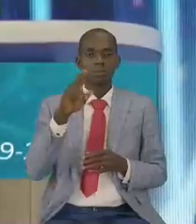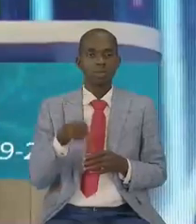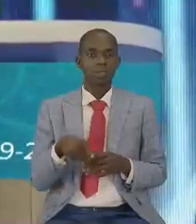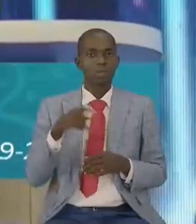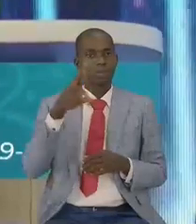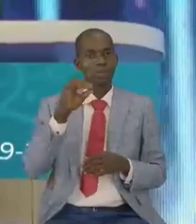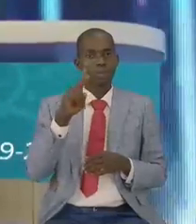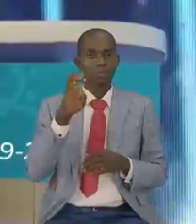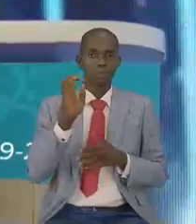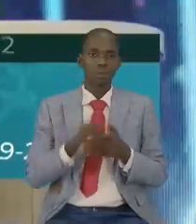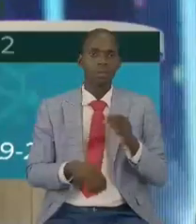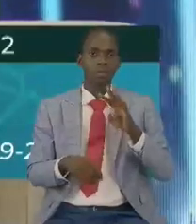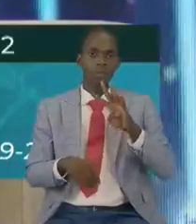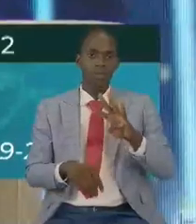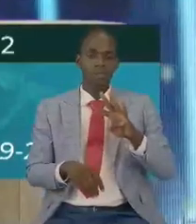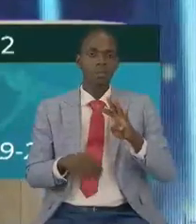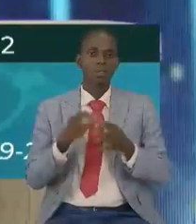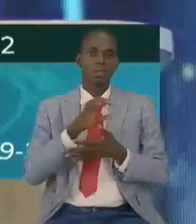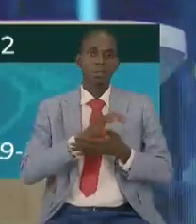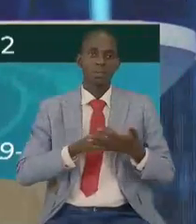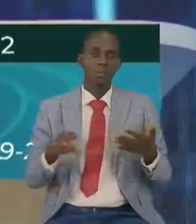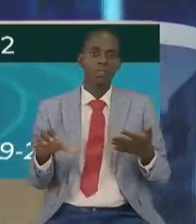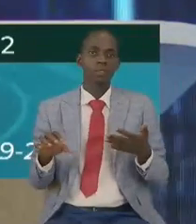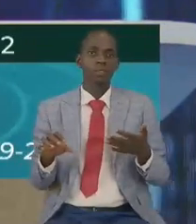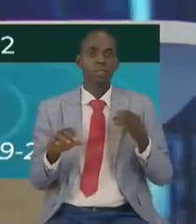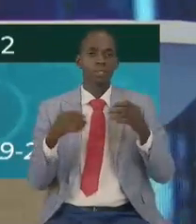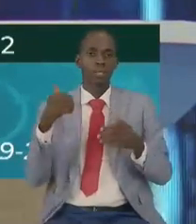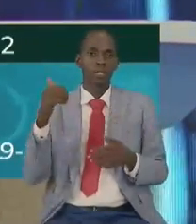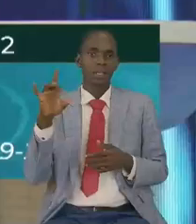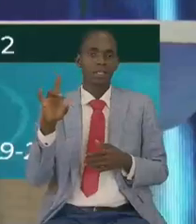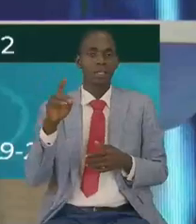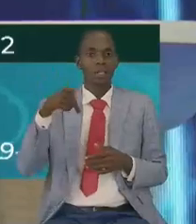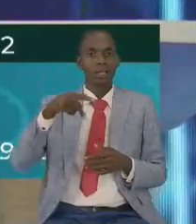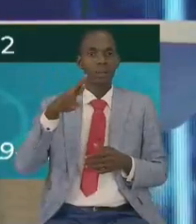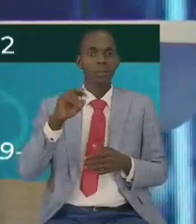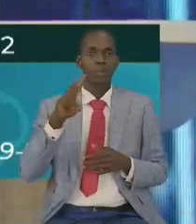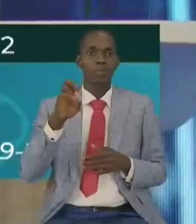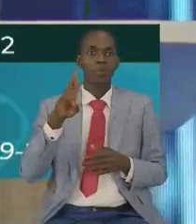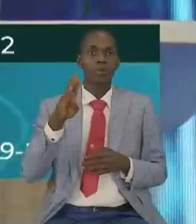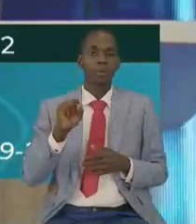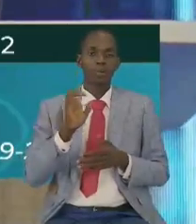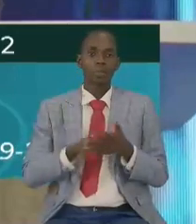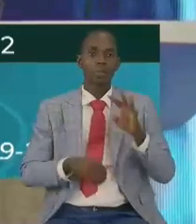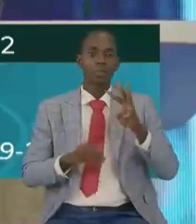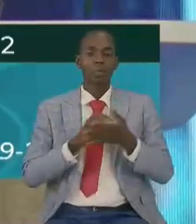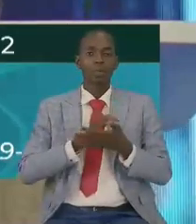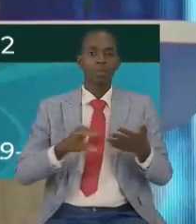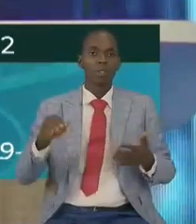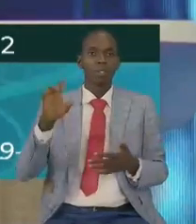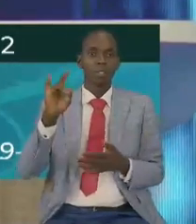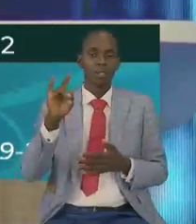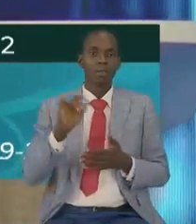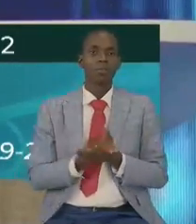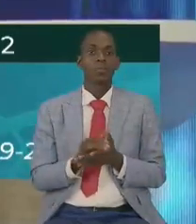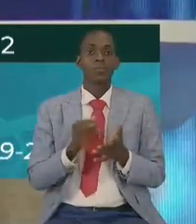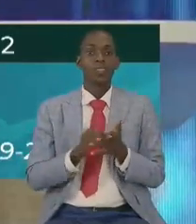Proverbe 4, verset 18. Proverbe 4, lisons le verset 18, il